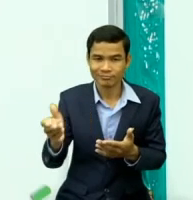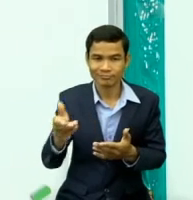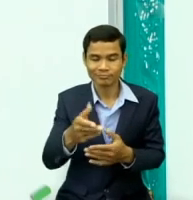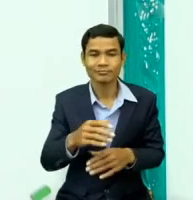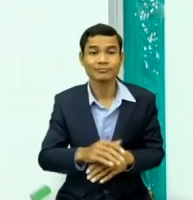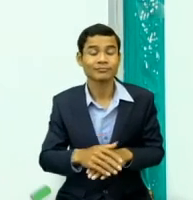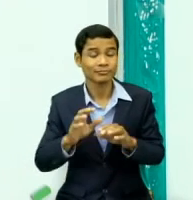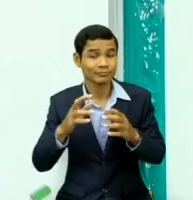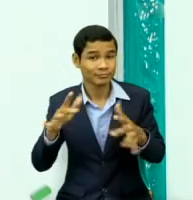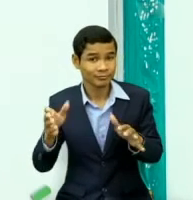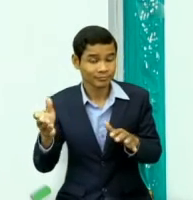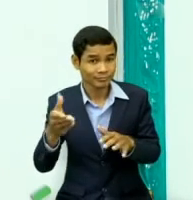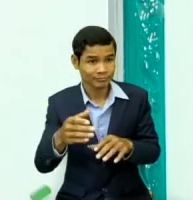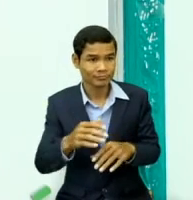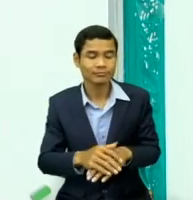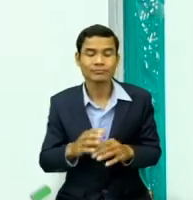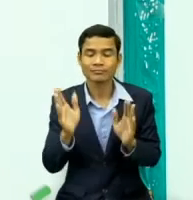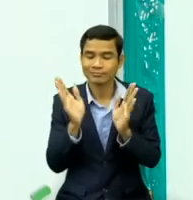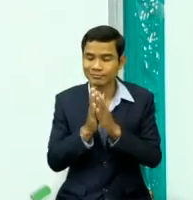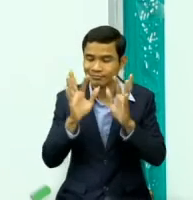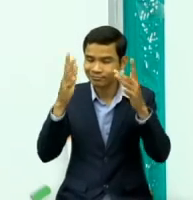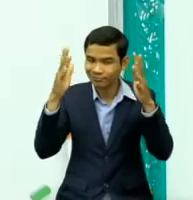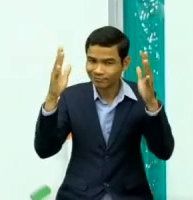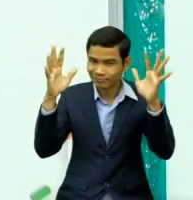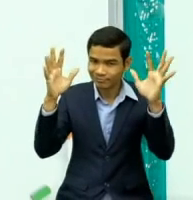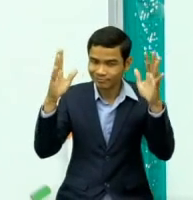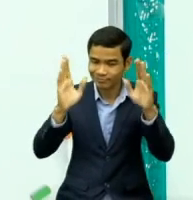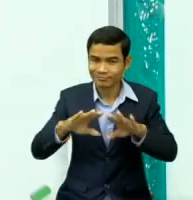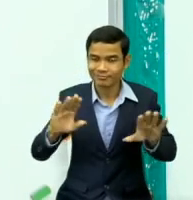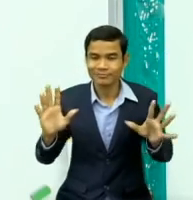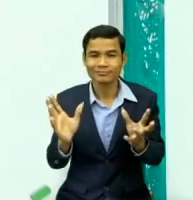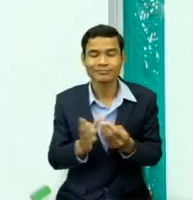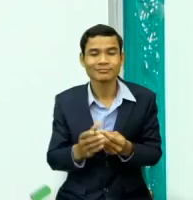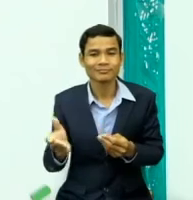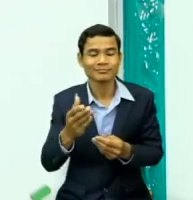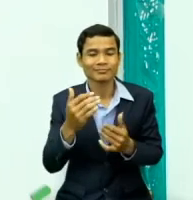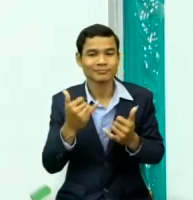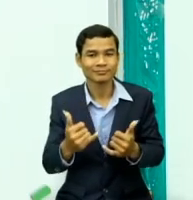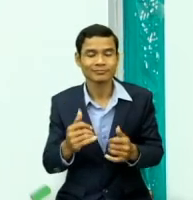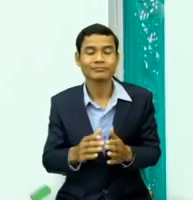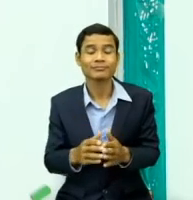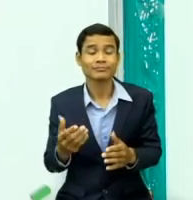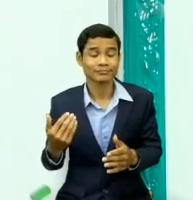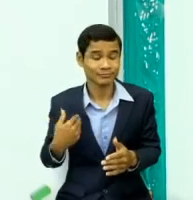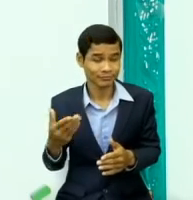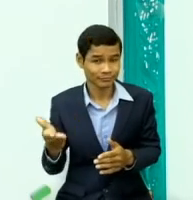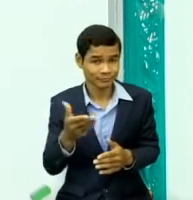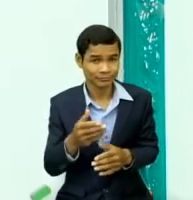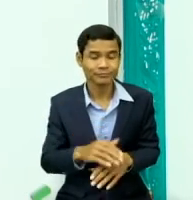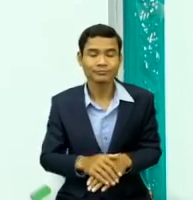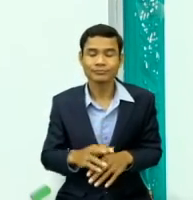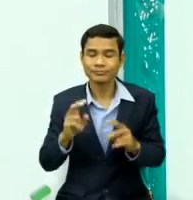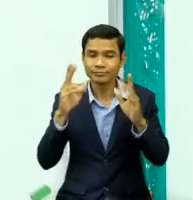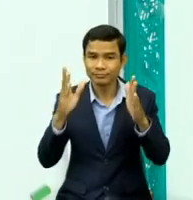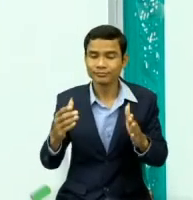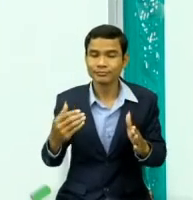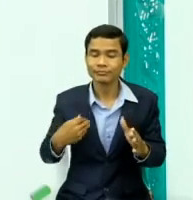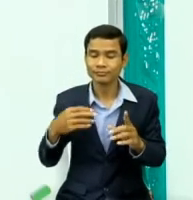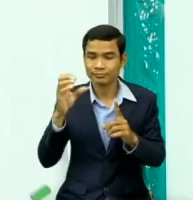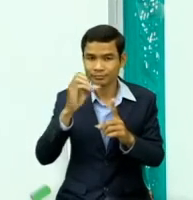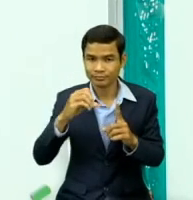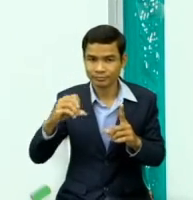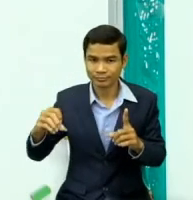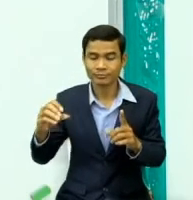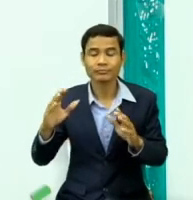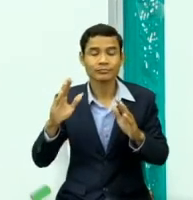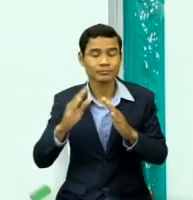cha rồi rồi hai nơi con nó cha tiện đẹp ó xa to con tặng ở khnía tại lần ní con tặng ở khnía cha nẹt rú miên là bà ấy con chầm